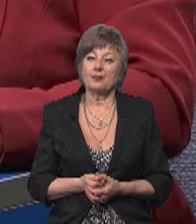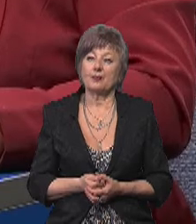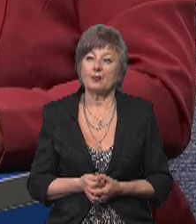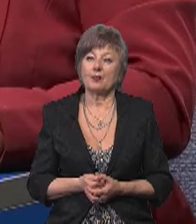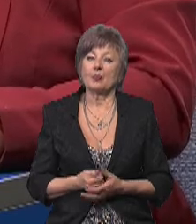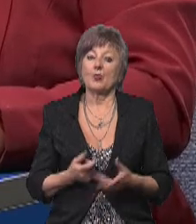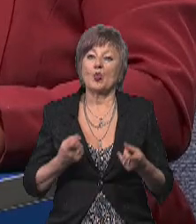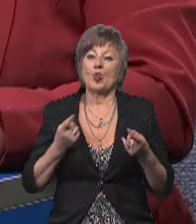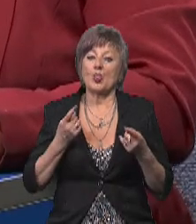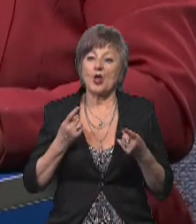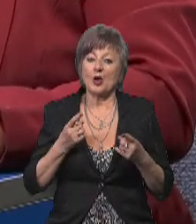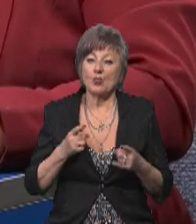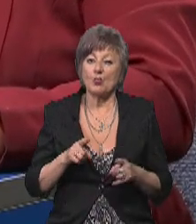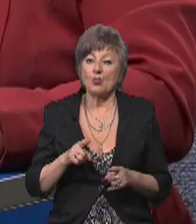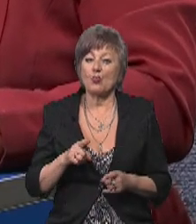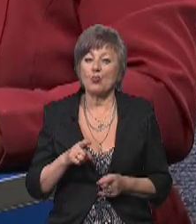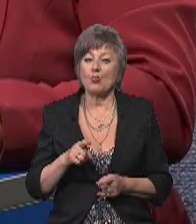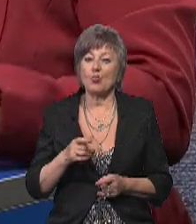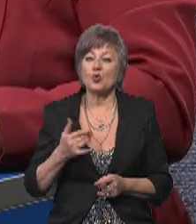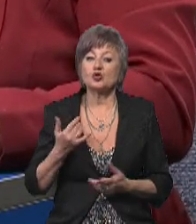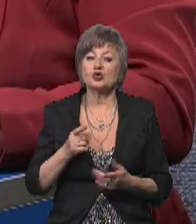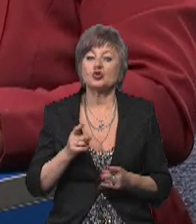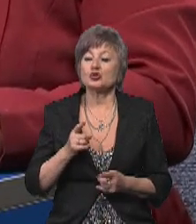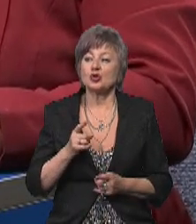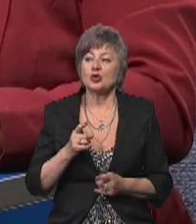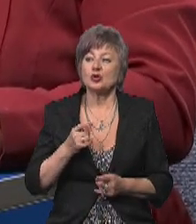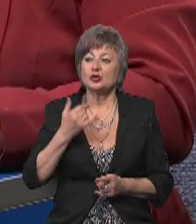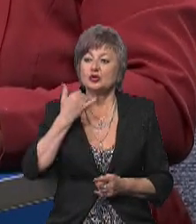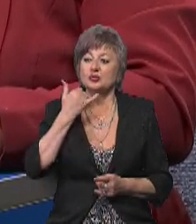чи можна якісь перепони поставити цим шахраям, пані